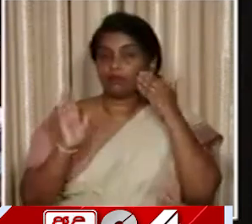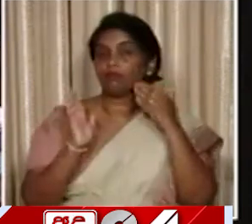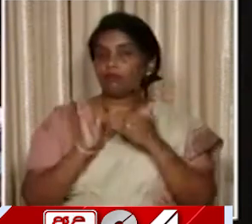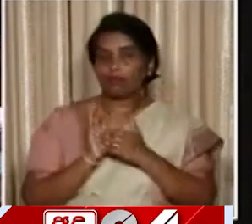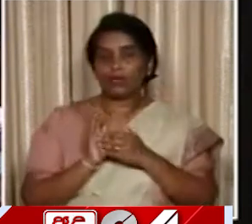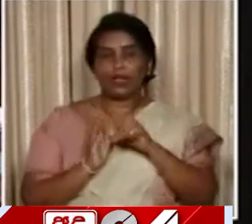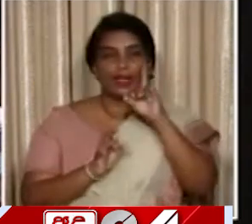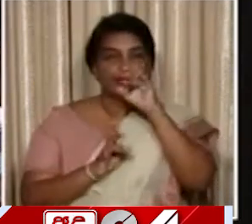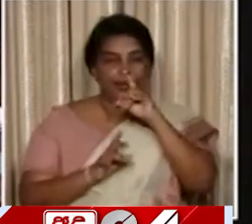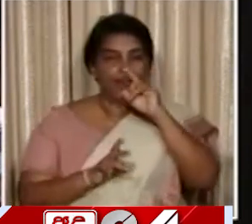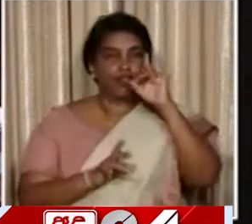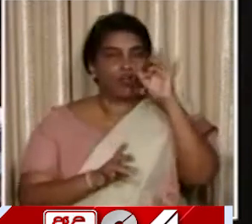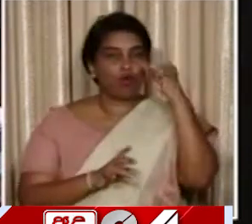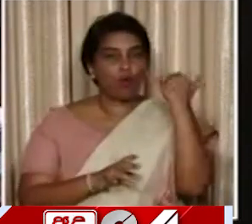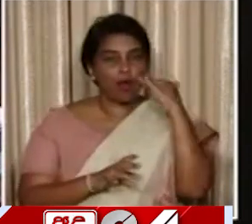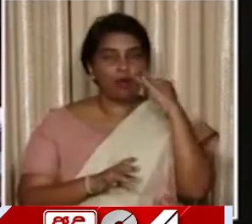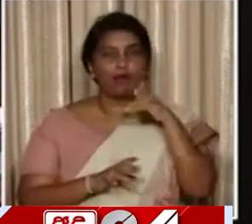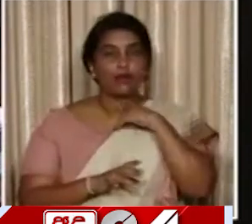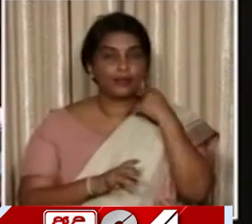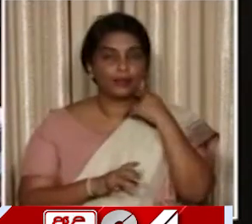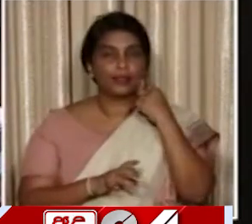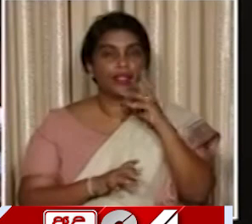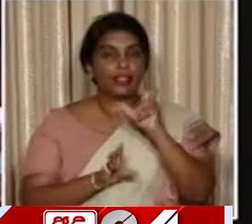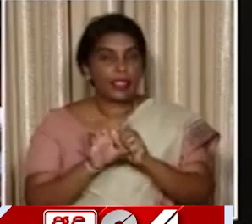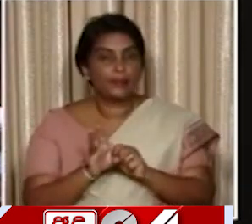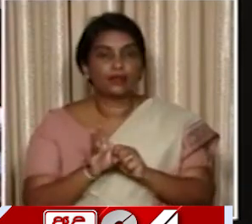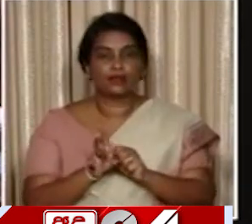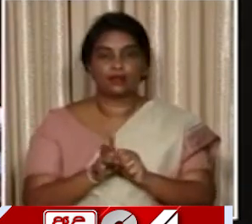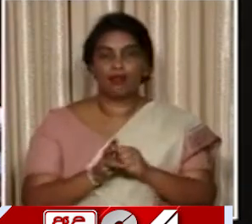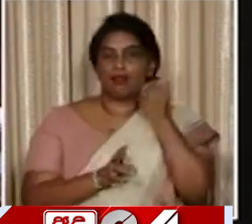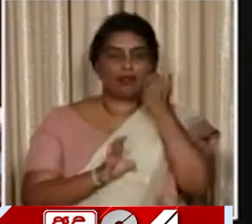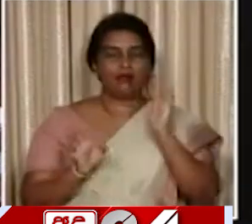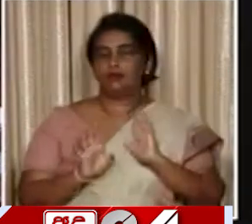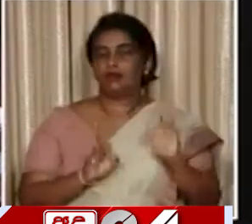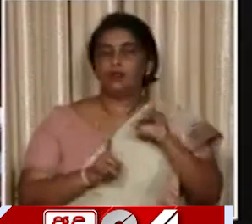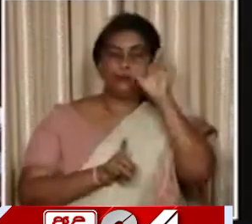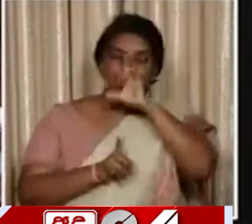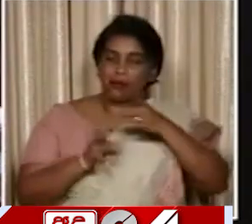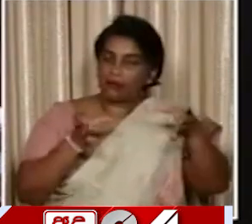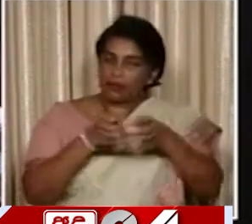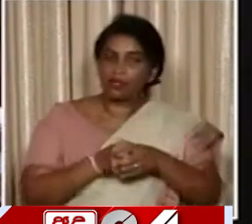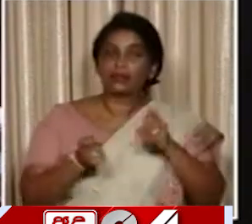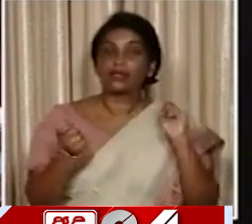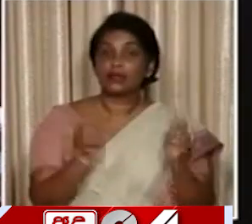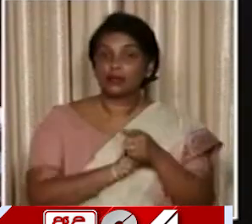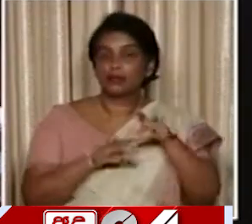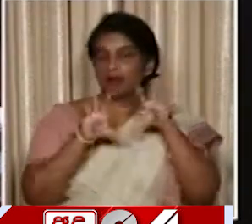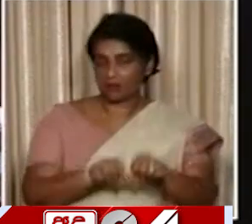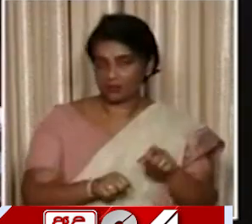nil paata kola paata ratu paata kaha paata tamili paata ehema deyak neme. Oya hama paatakatama mee cricket kriida